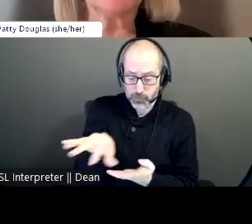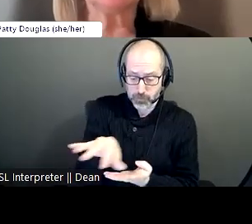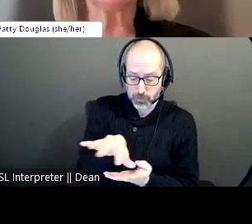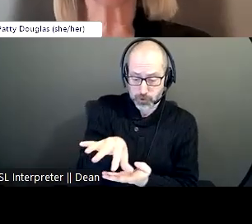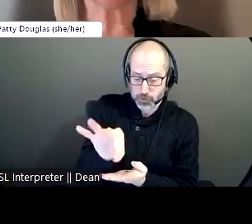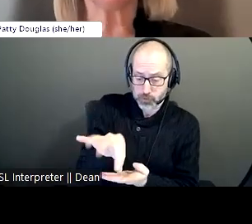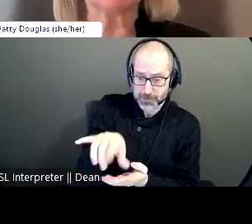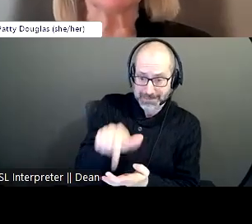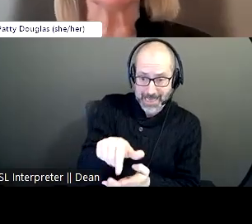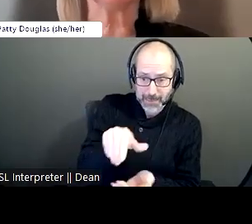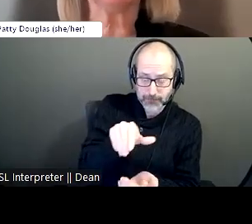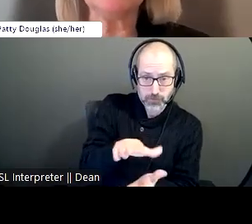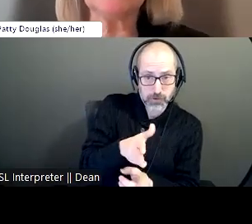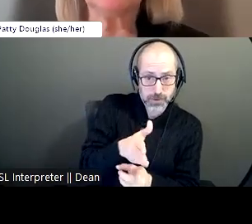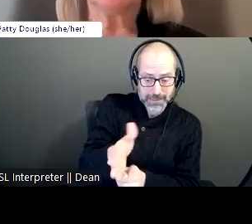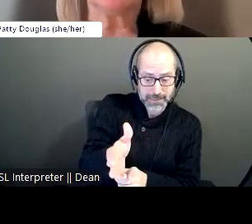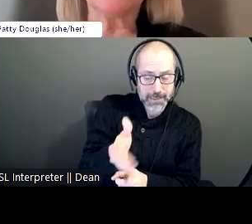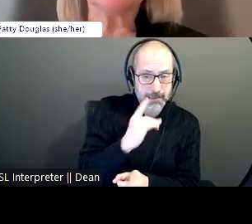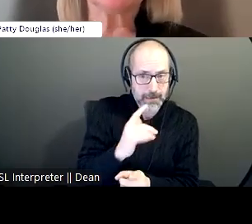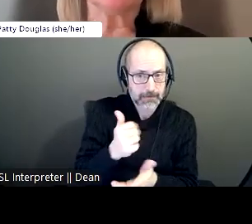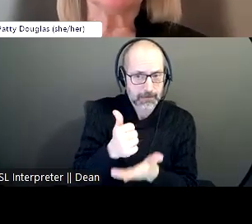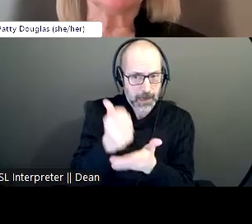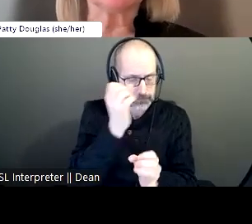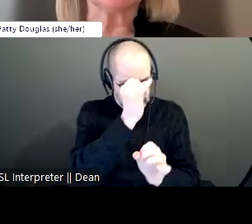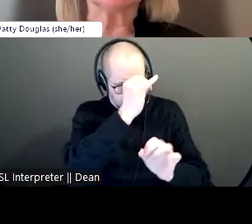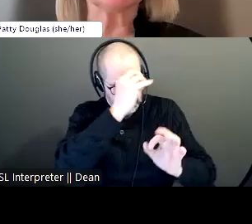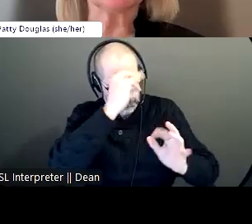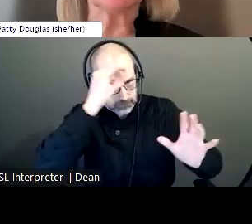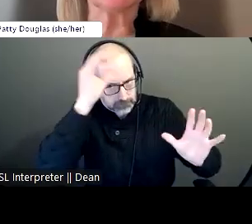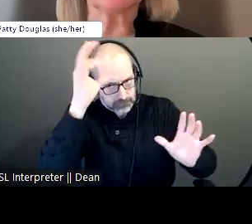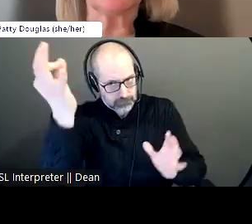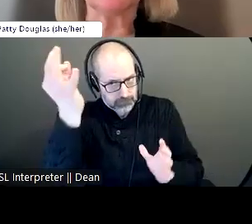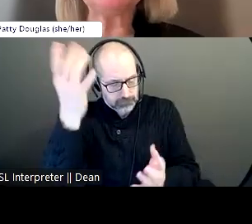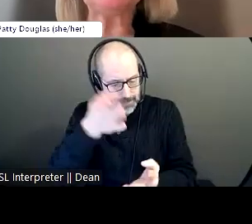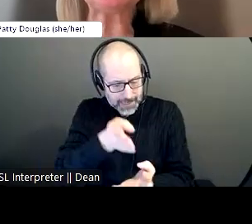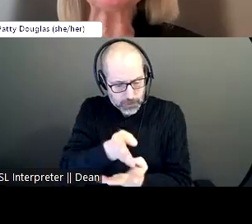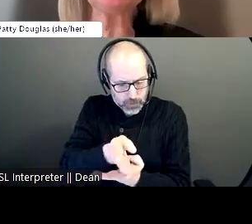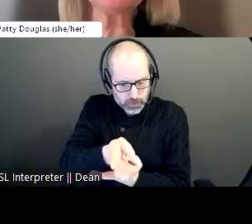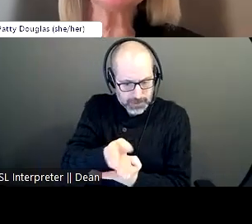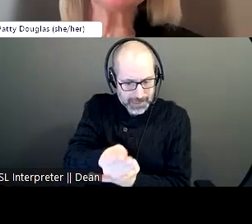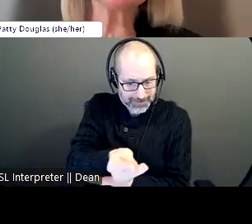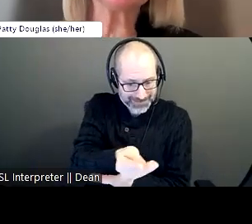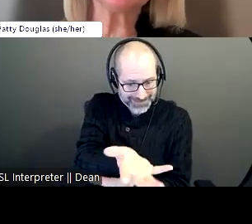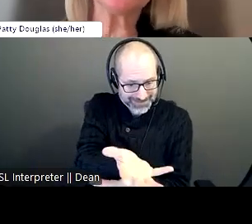de comprendre les répercussions des choix qui sont faits quant à la planification.